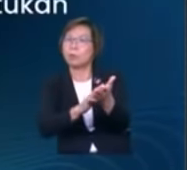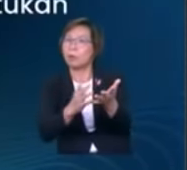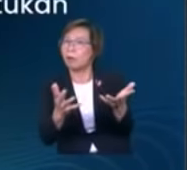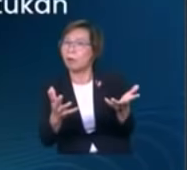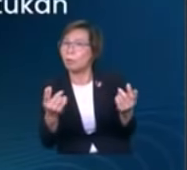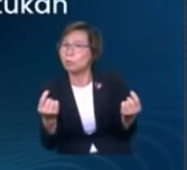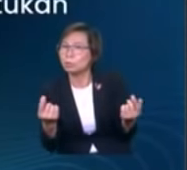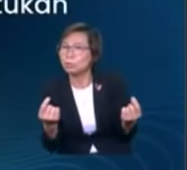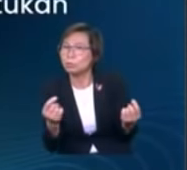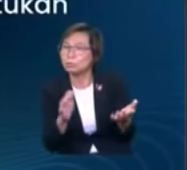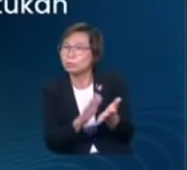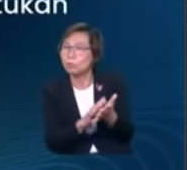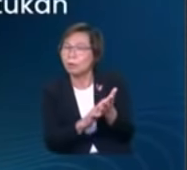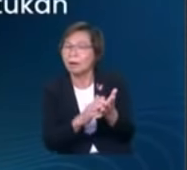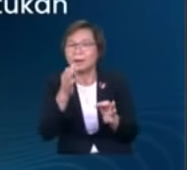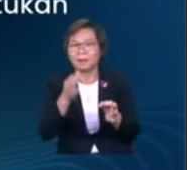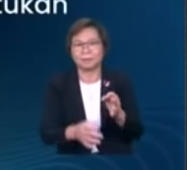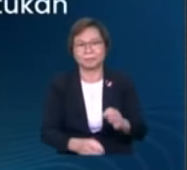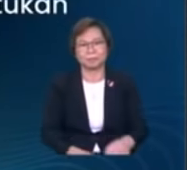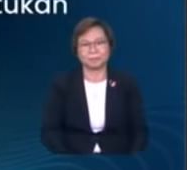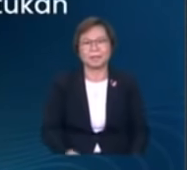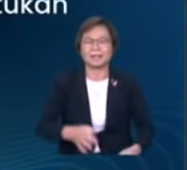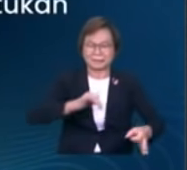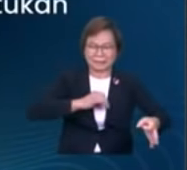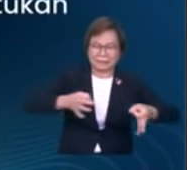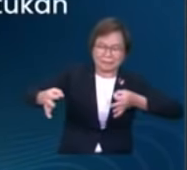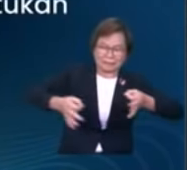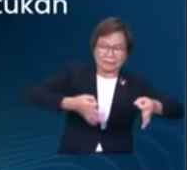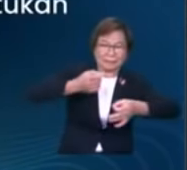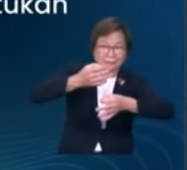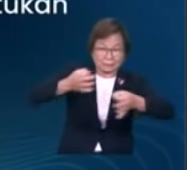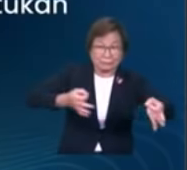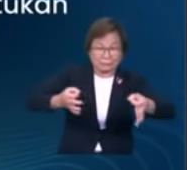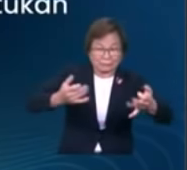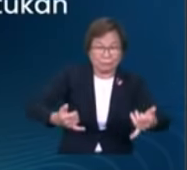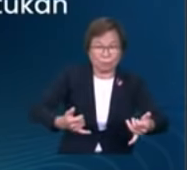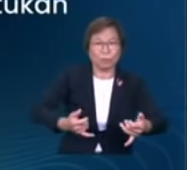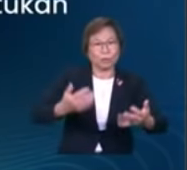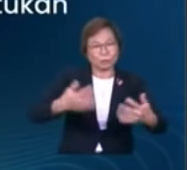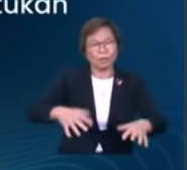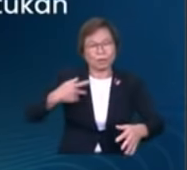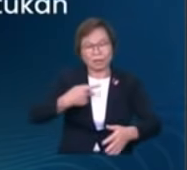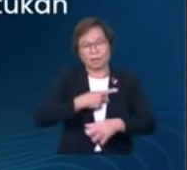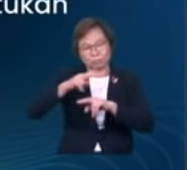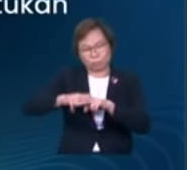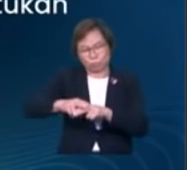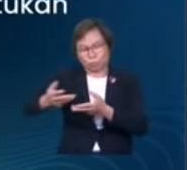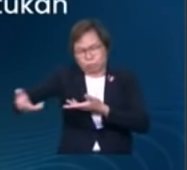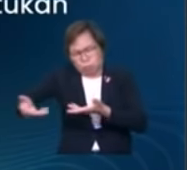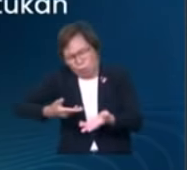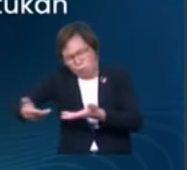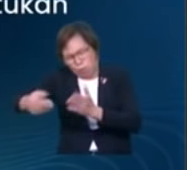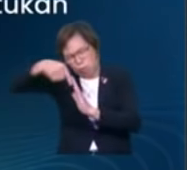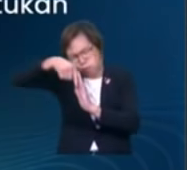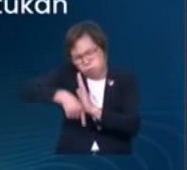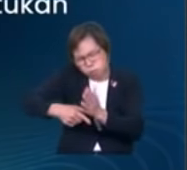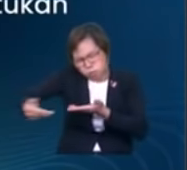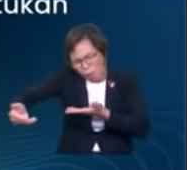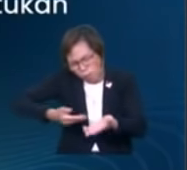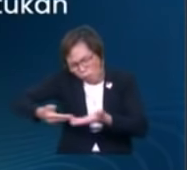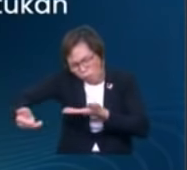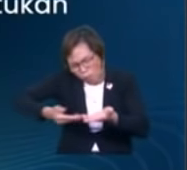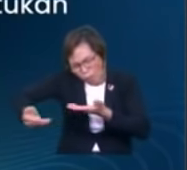sekolah kalau ini ini saya jelaskan betul ya kalau ini kami telah lebih Cang panjang lebar dengan